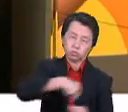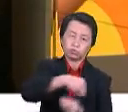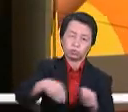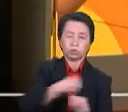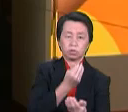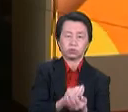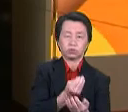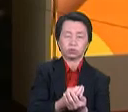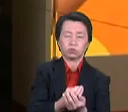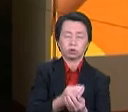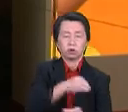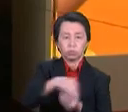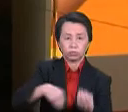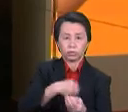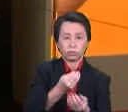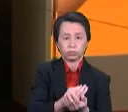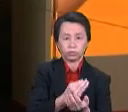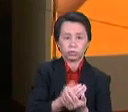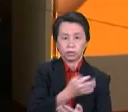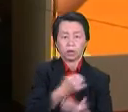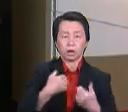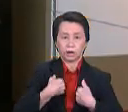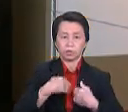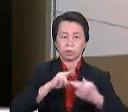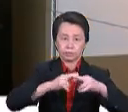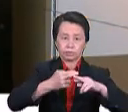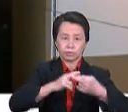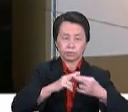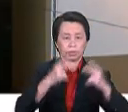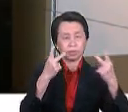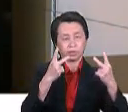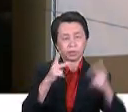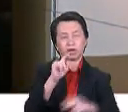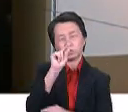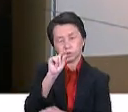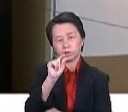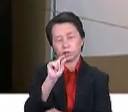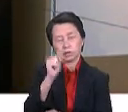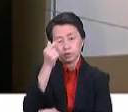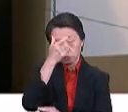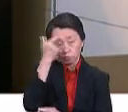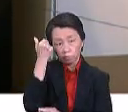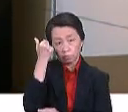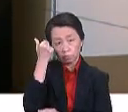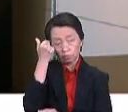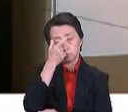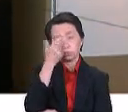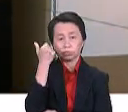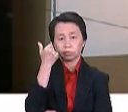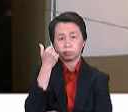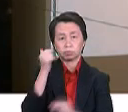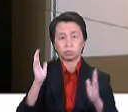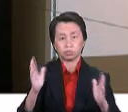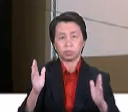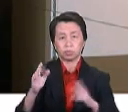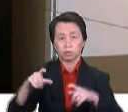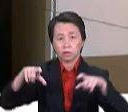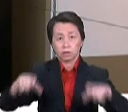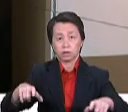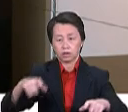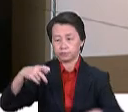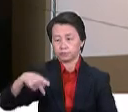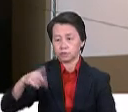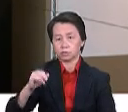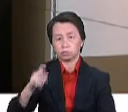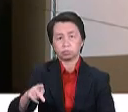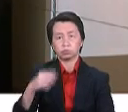lah, modal dan juga kita ada baik pulih premis sekian lah. Sebab tempoh pandemik ni pun dah pergi